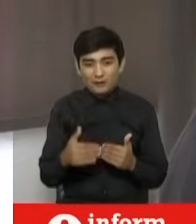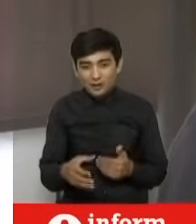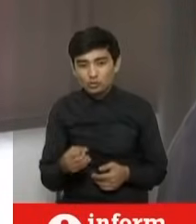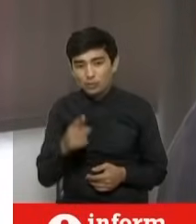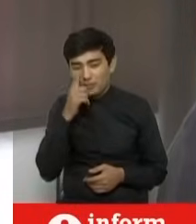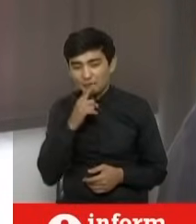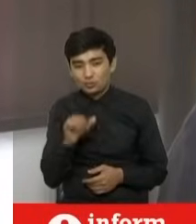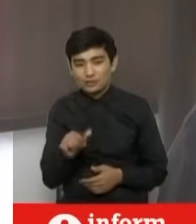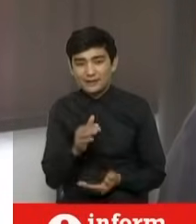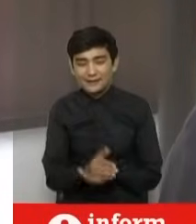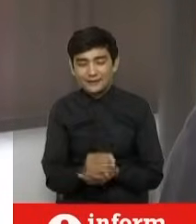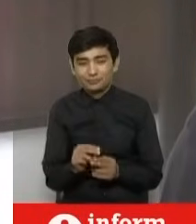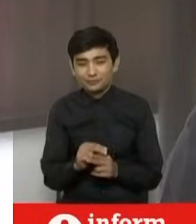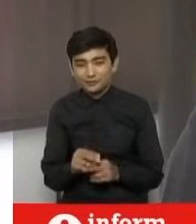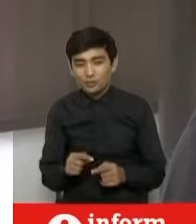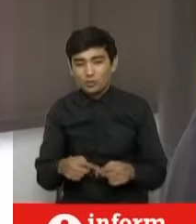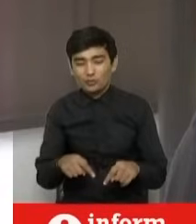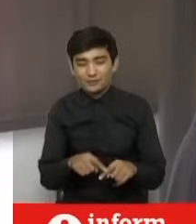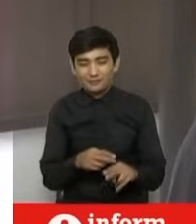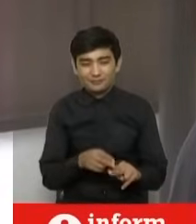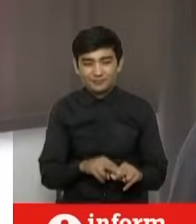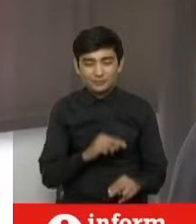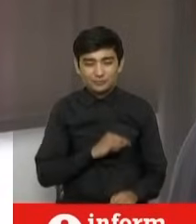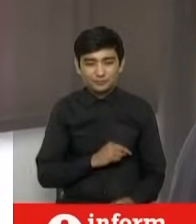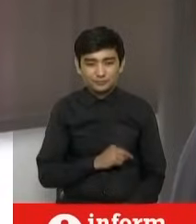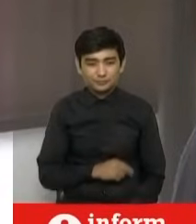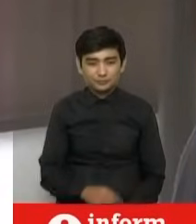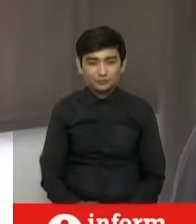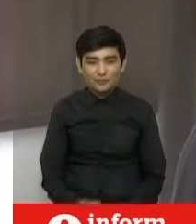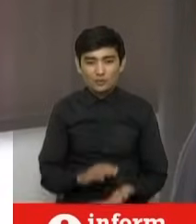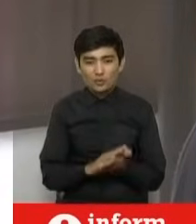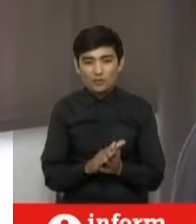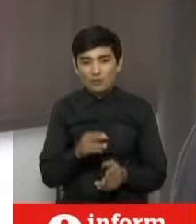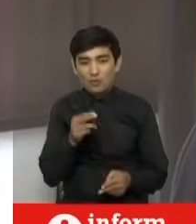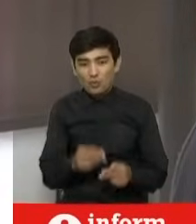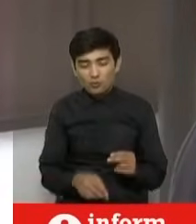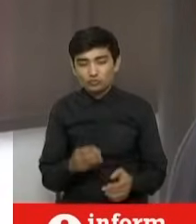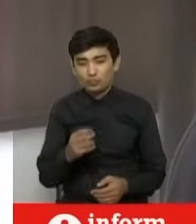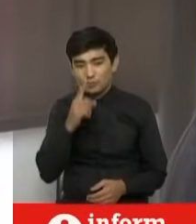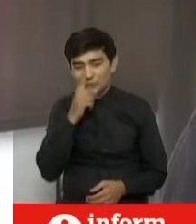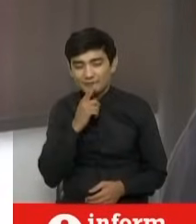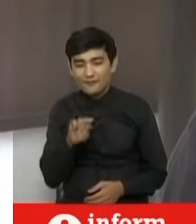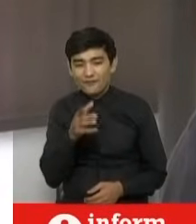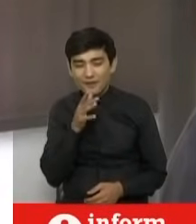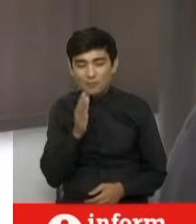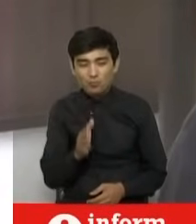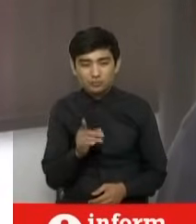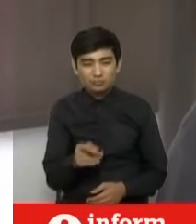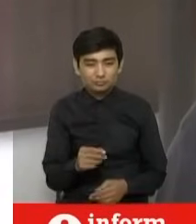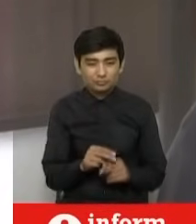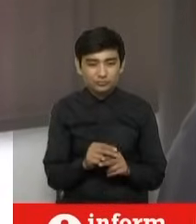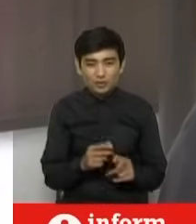выполнения вот этих работ. Ну, после окончания договора. Есть где-то в соседней школе распределять детей или